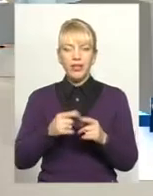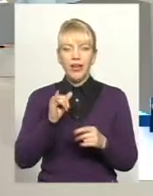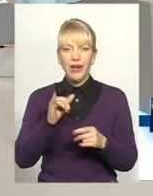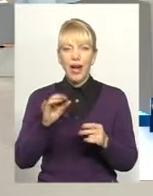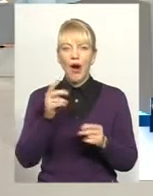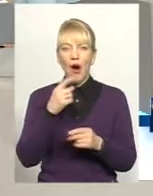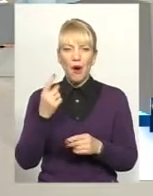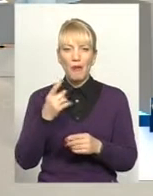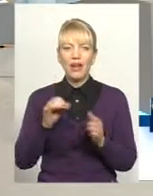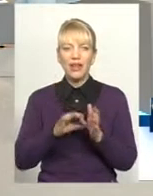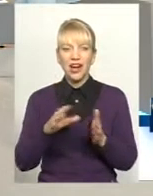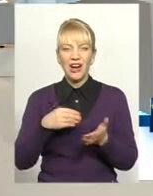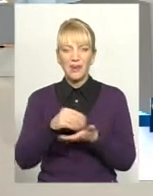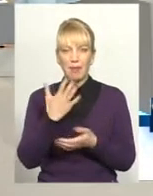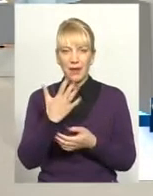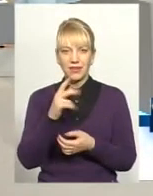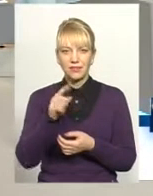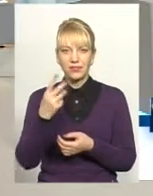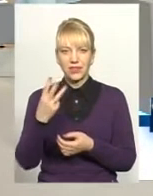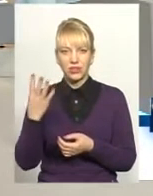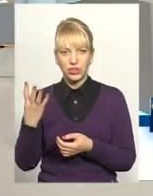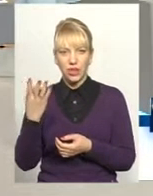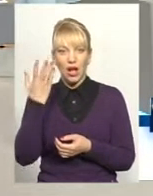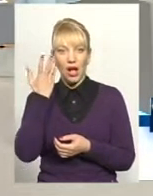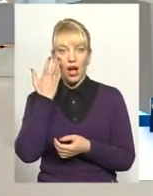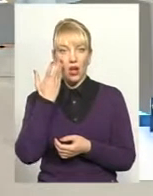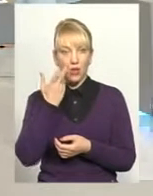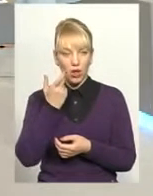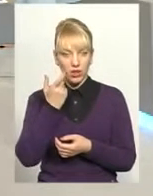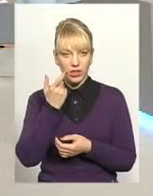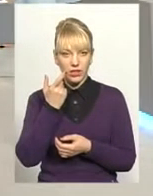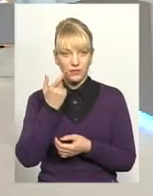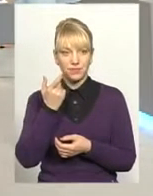по 5,34. А коли він купує,